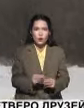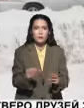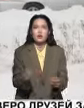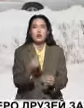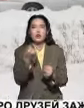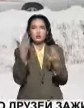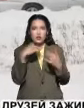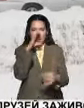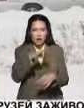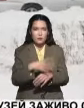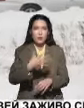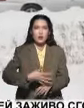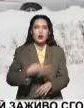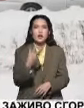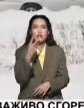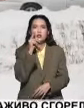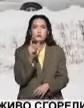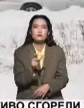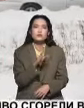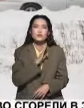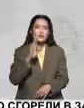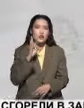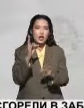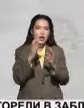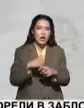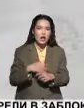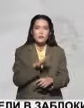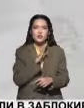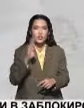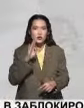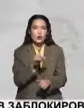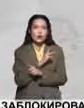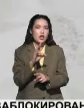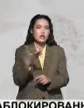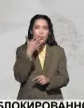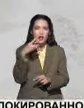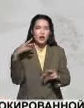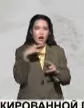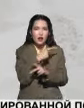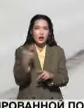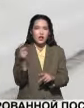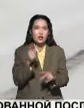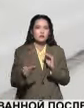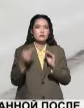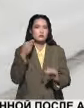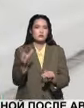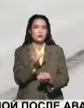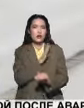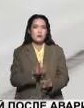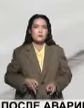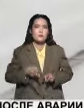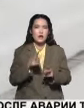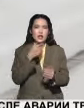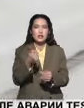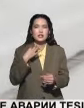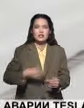обнаружили труп 53-летней хозяйки дома. Но экспертиза показала, что женщина умерла не от отравления угарным газом, а гораздо раньше. Подозрение пало